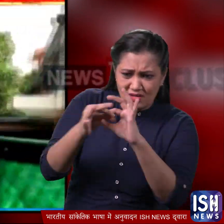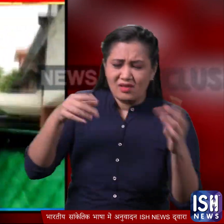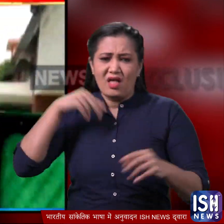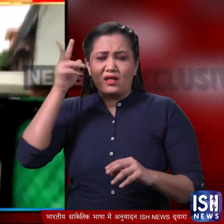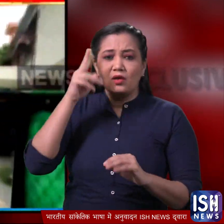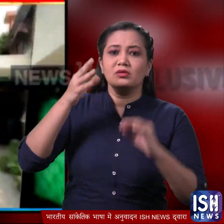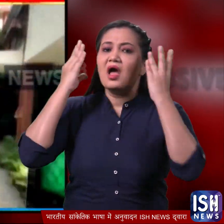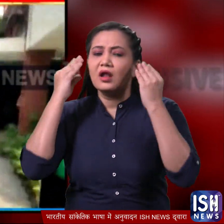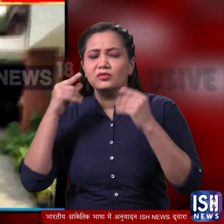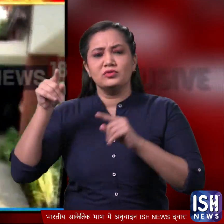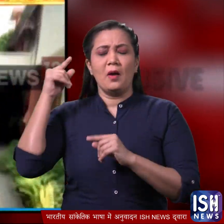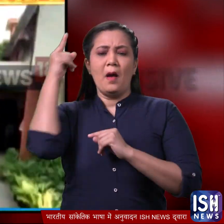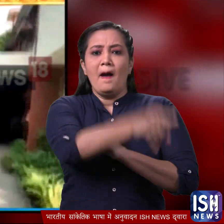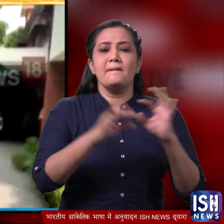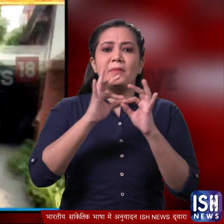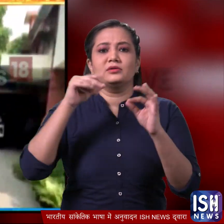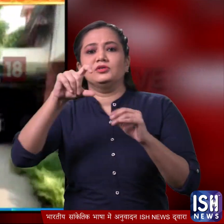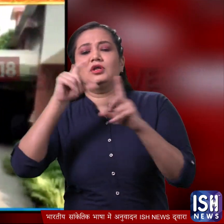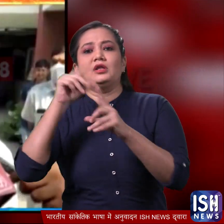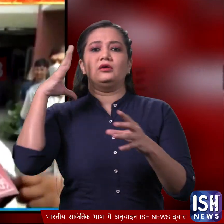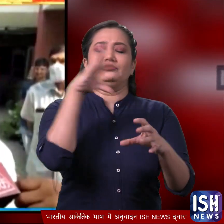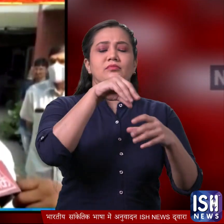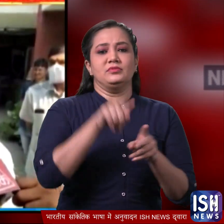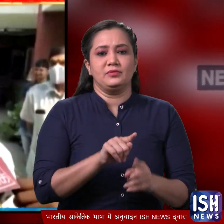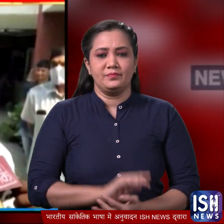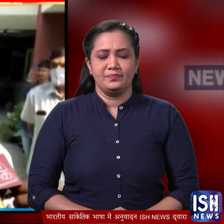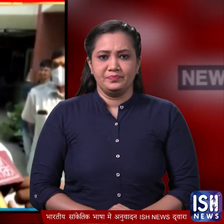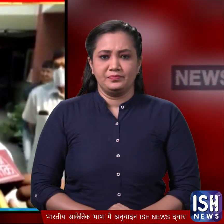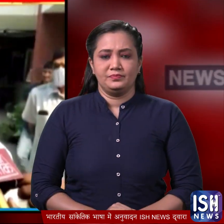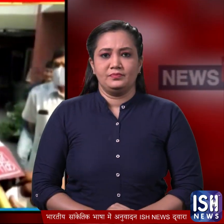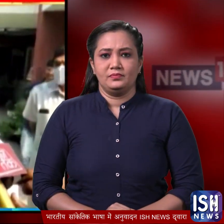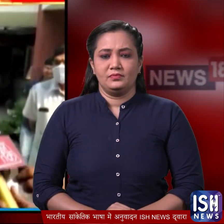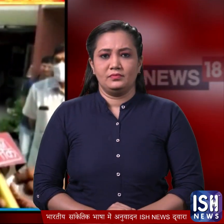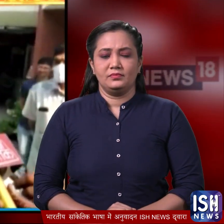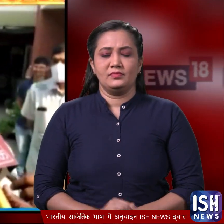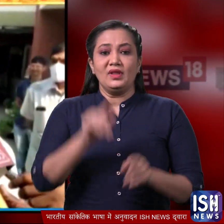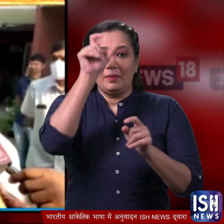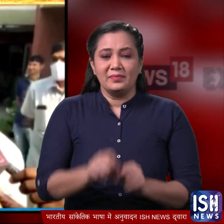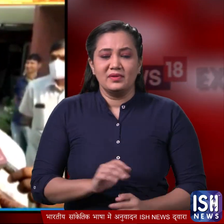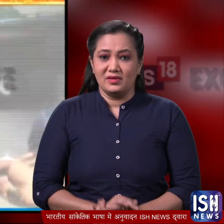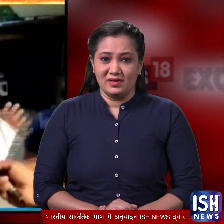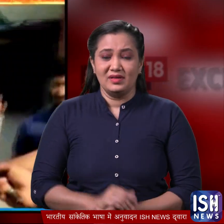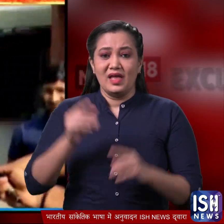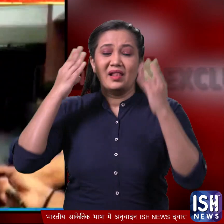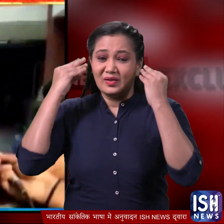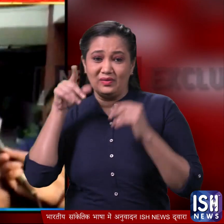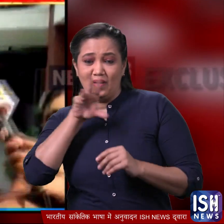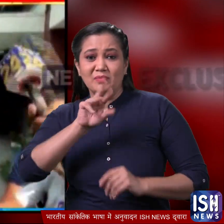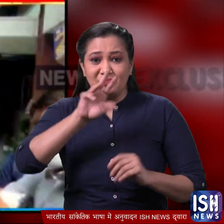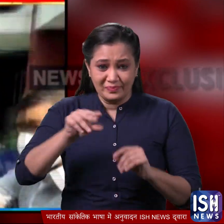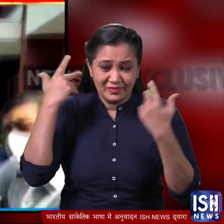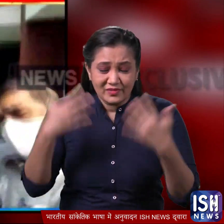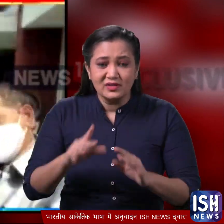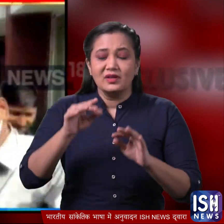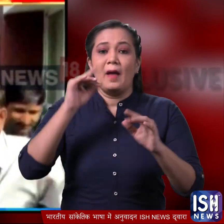उठाए तो लालू प्रसाद का गुस्सा भक्तचरण दास पर फूटा। भक्त तो न रही है, उसको कुछ पता है। लालू प्रसाद के